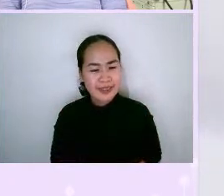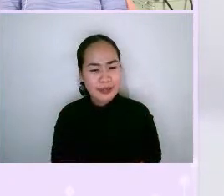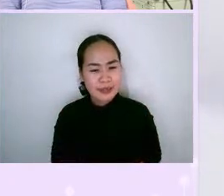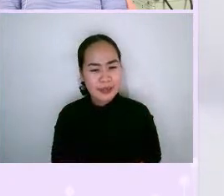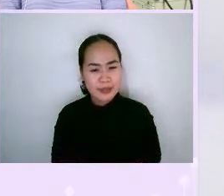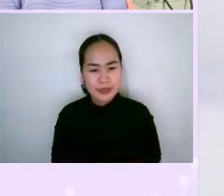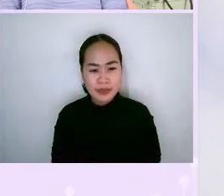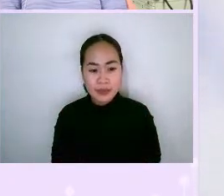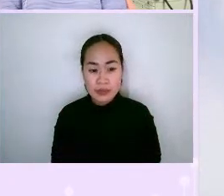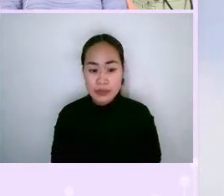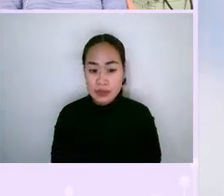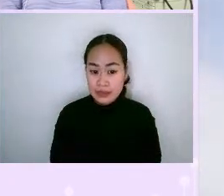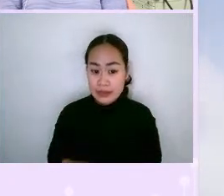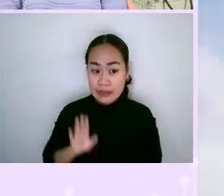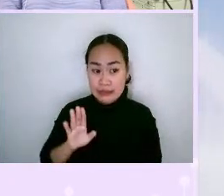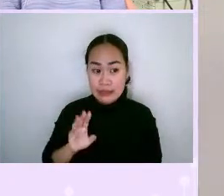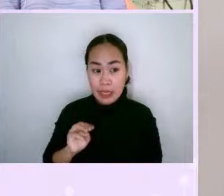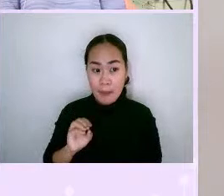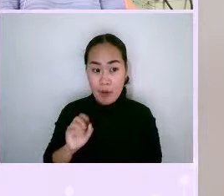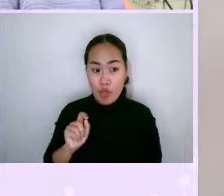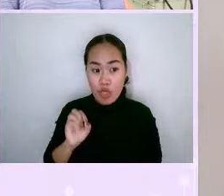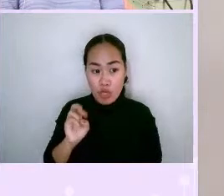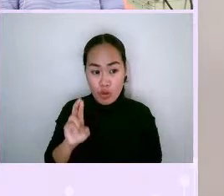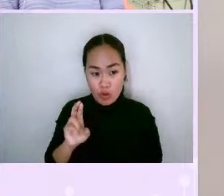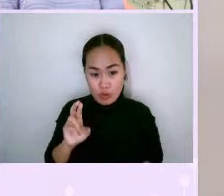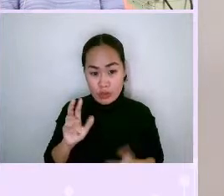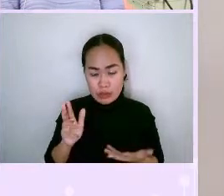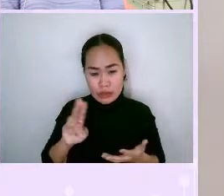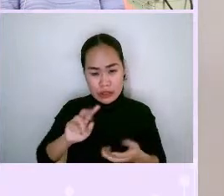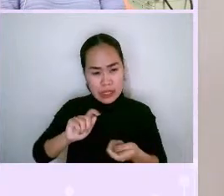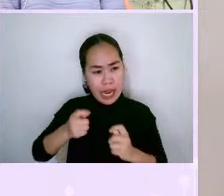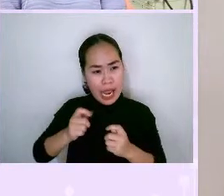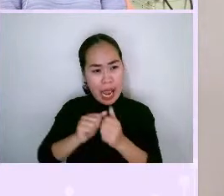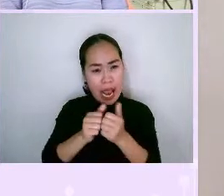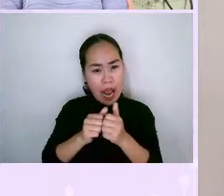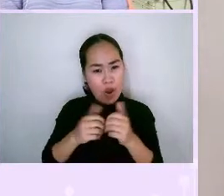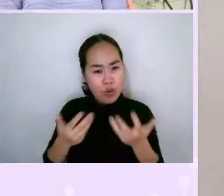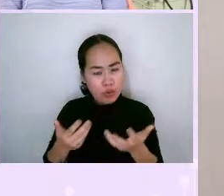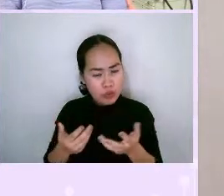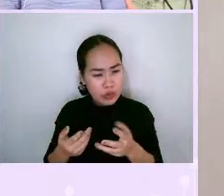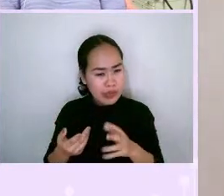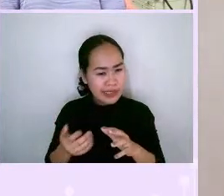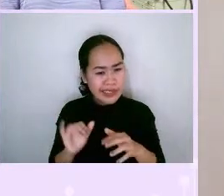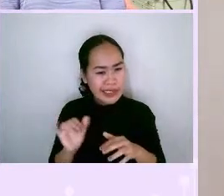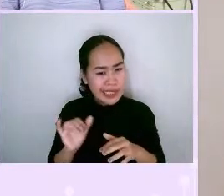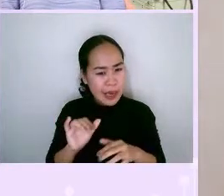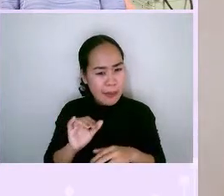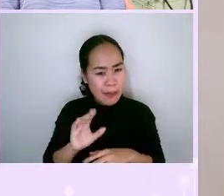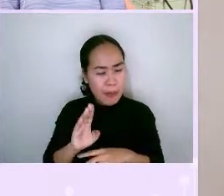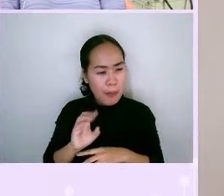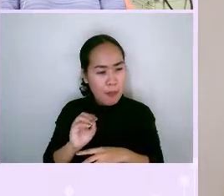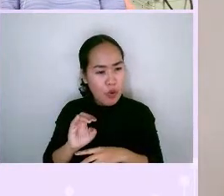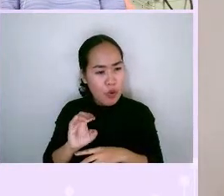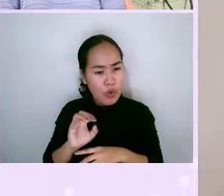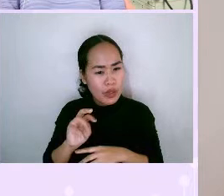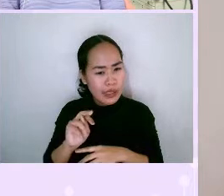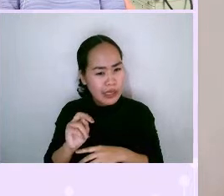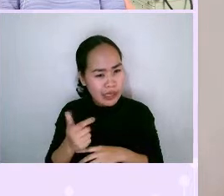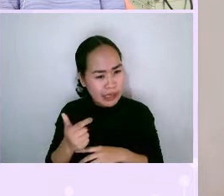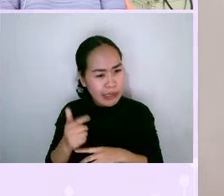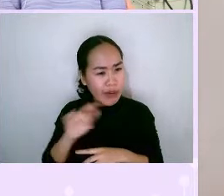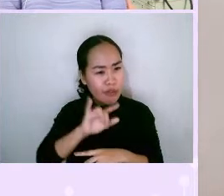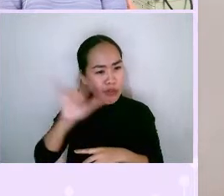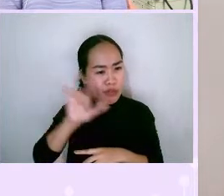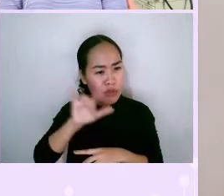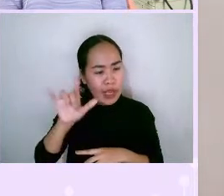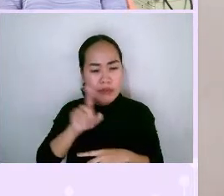It is a precision motor control that will go into the commercial planes, like Boeing and Airbus planes. And because of the